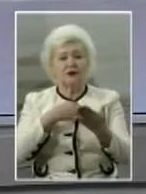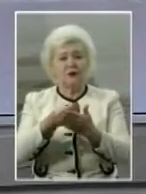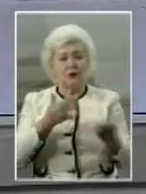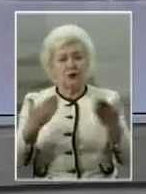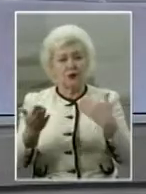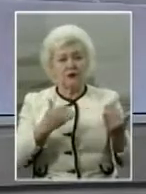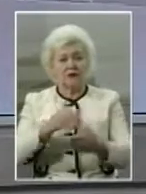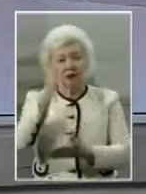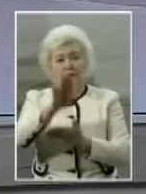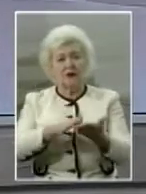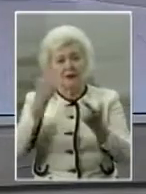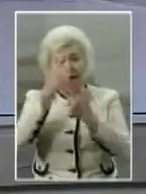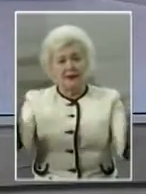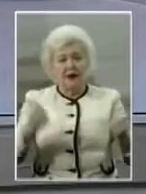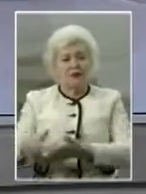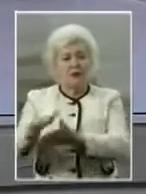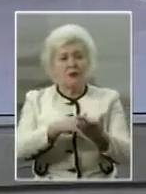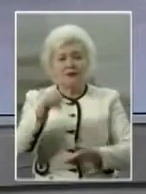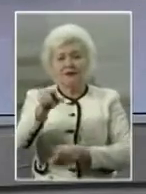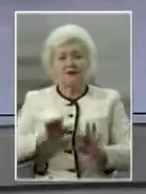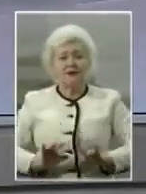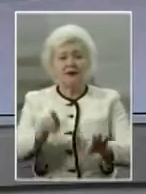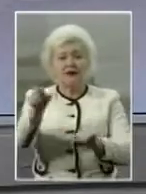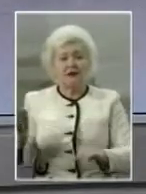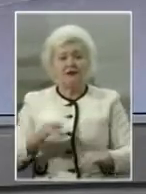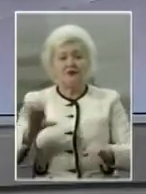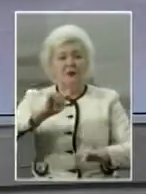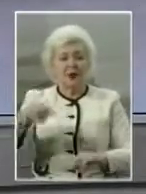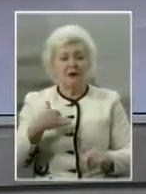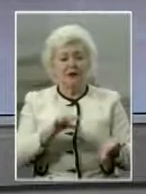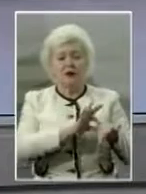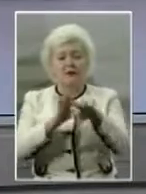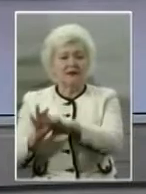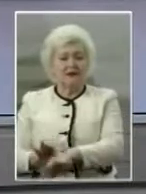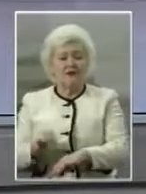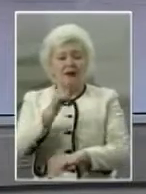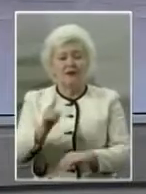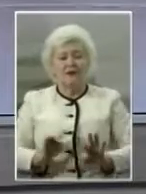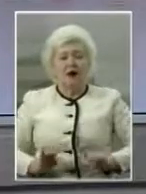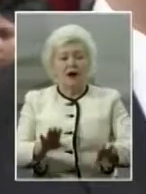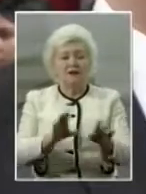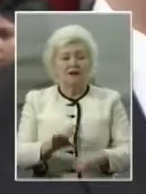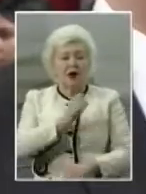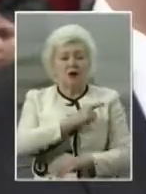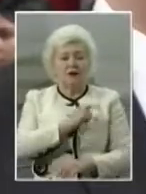до заяв громадських діячів, які вимагали його відставки під час акції «Одеса СОС».